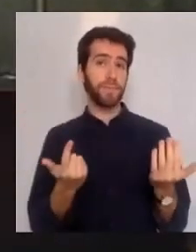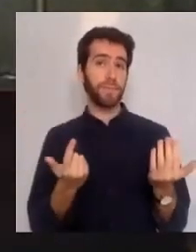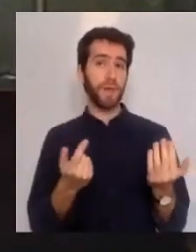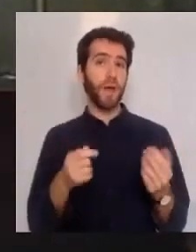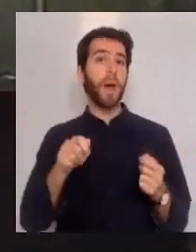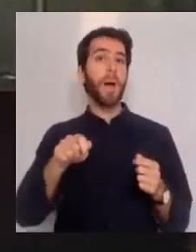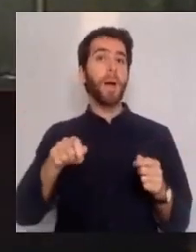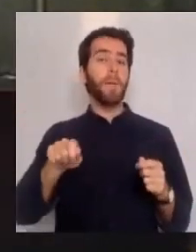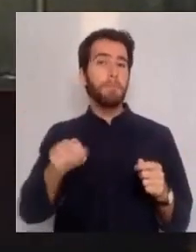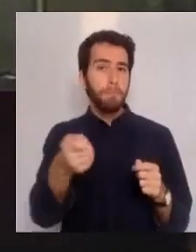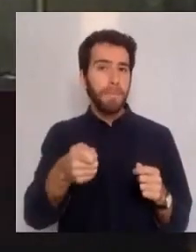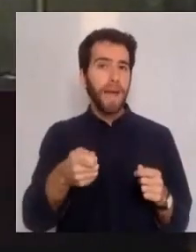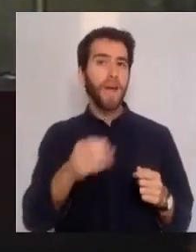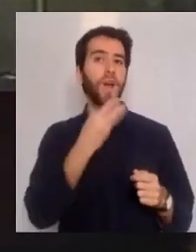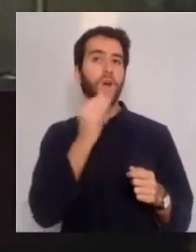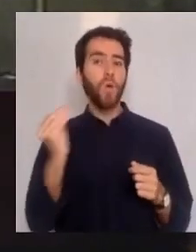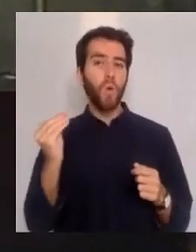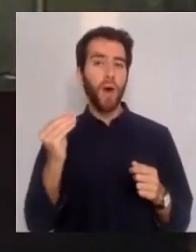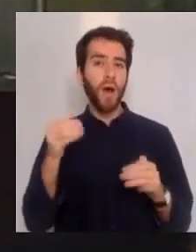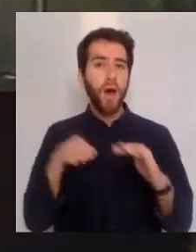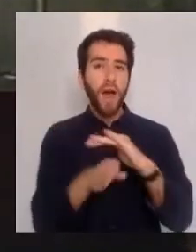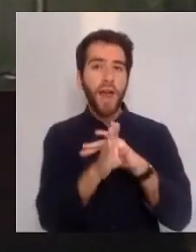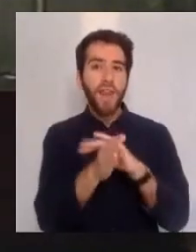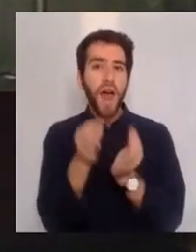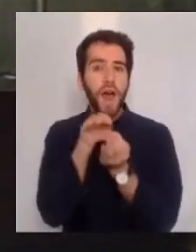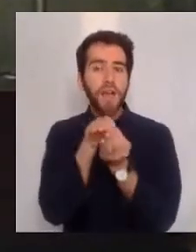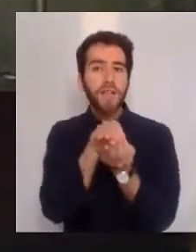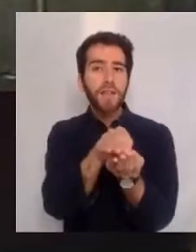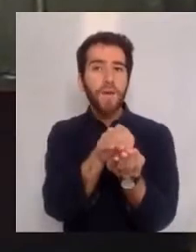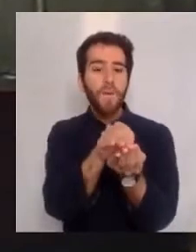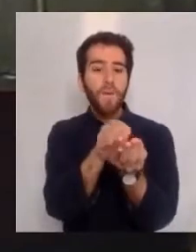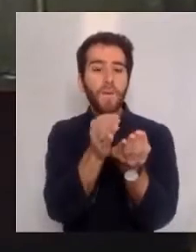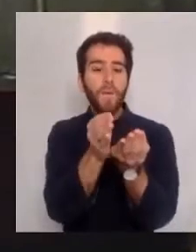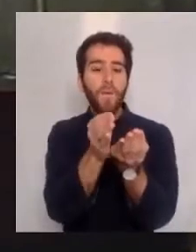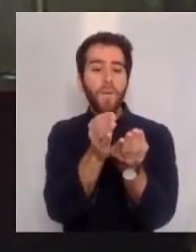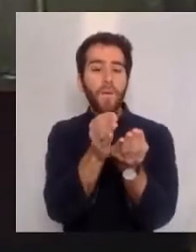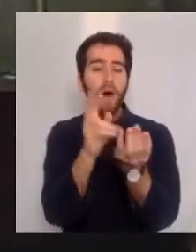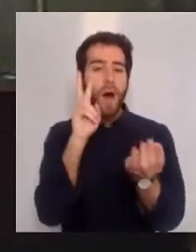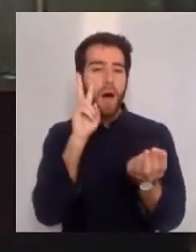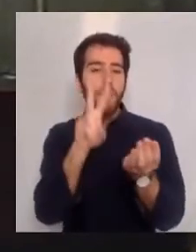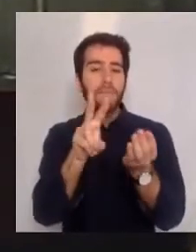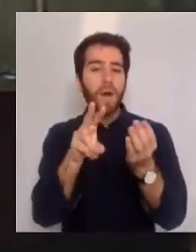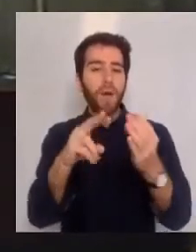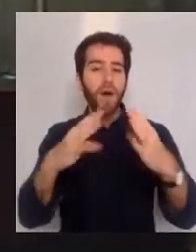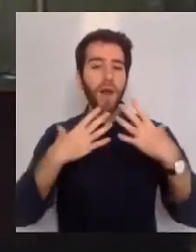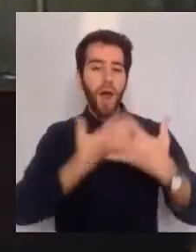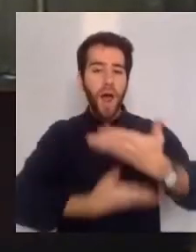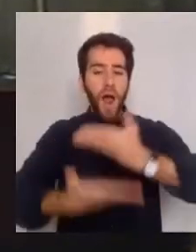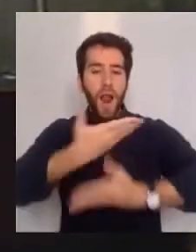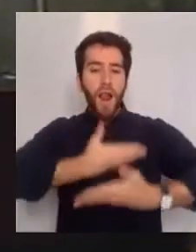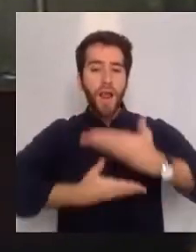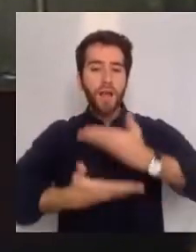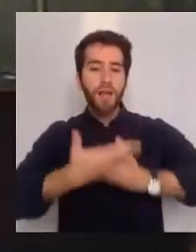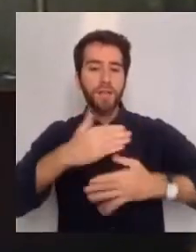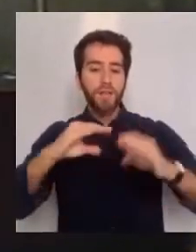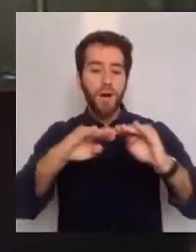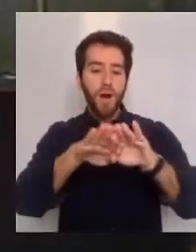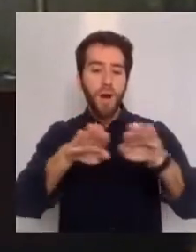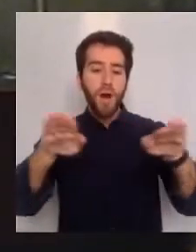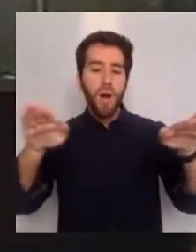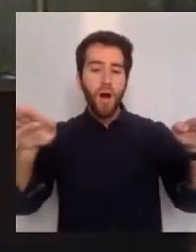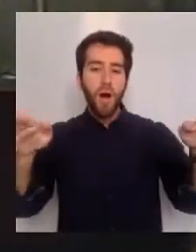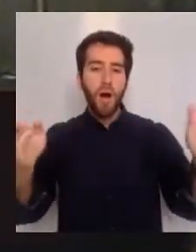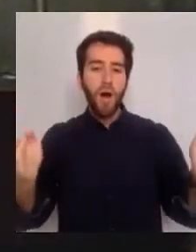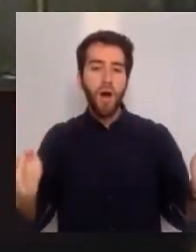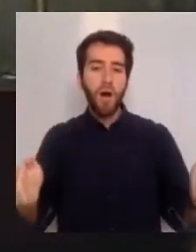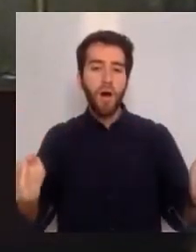Joan, quan entren al sepulcre, veuen aplanat el llençol d'amortallar. Però